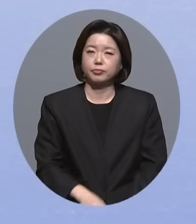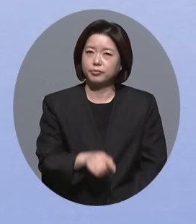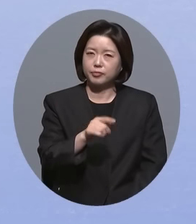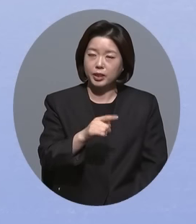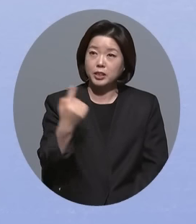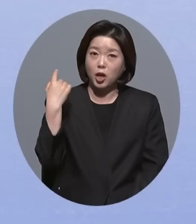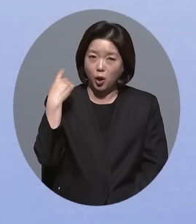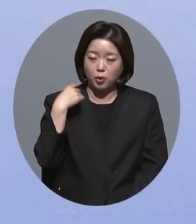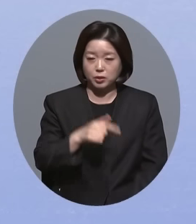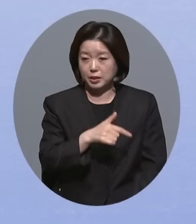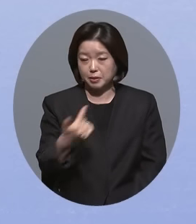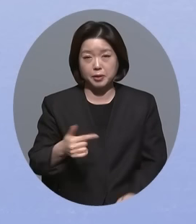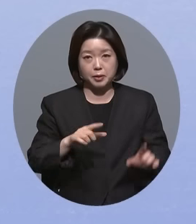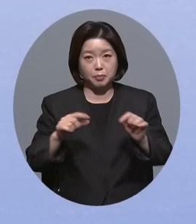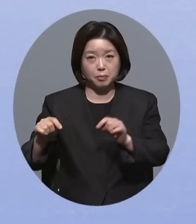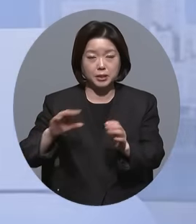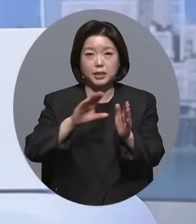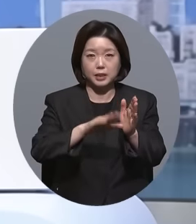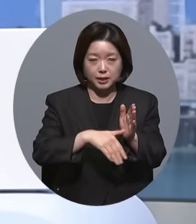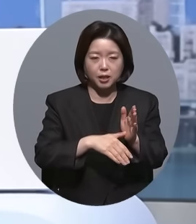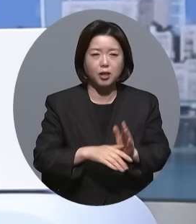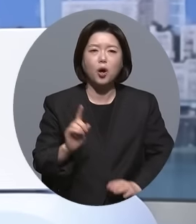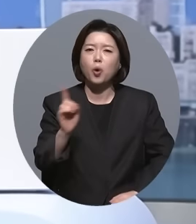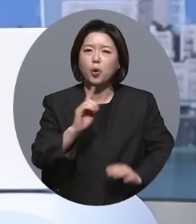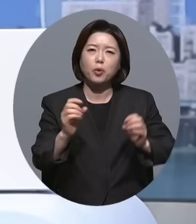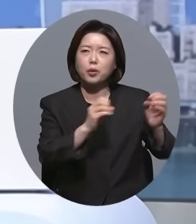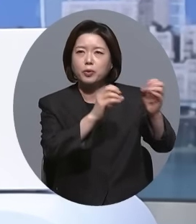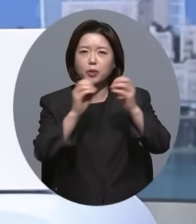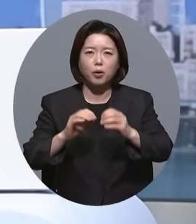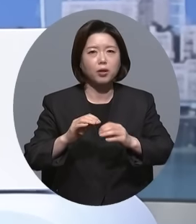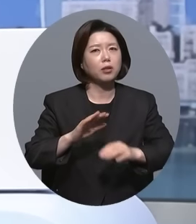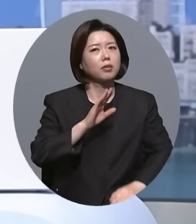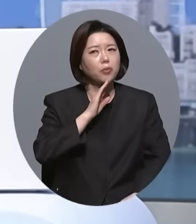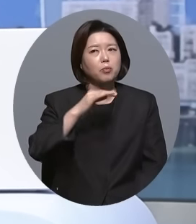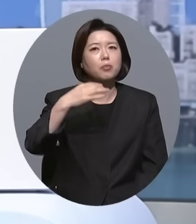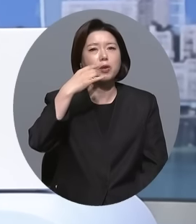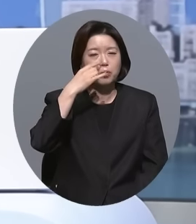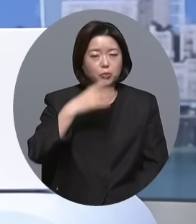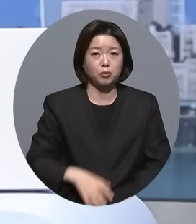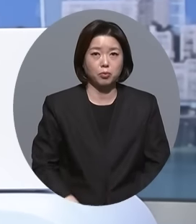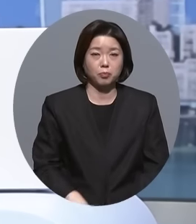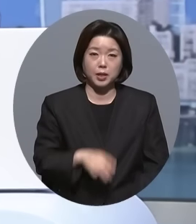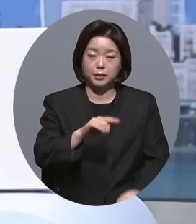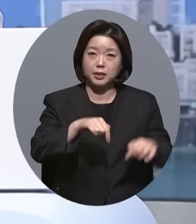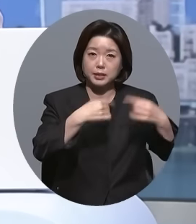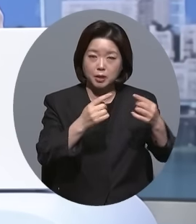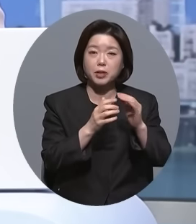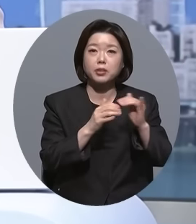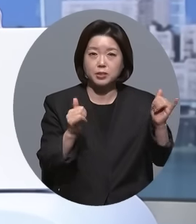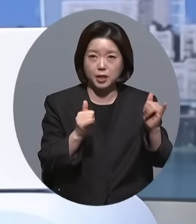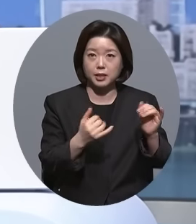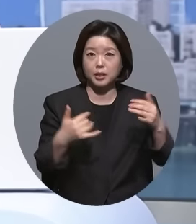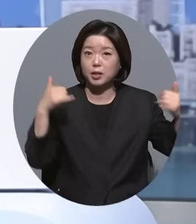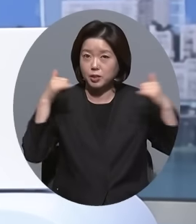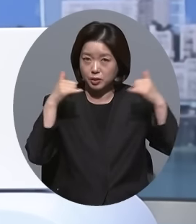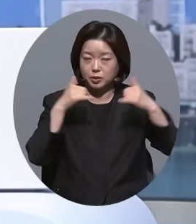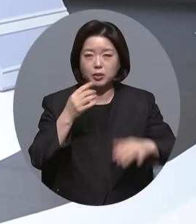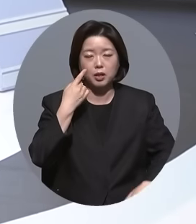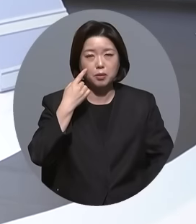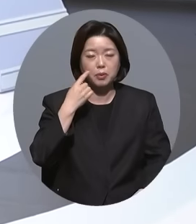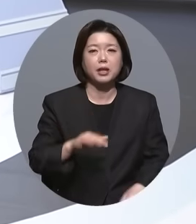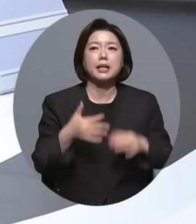어제 만찬 자리에서 어떤 얘기가 오갔는지 저희 참 궁금한데 네. 이 만찬 자리에 참석했던 한 인사 저희가 연결해 보겠습니다. 김종혁 최고위원